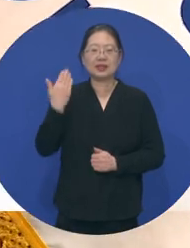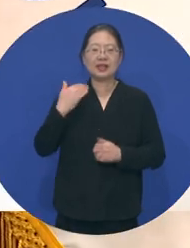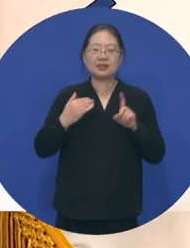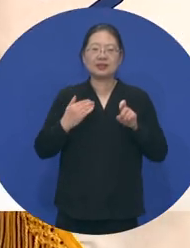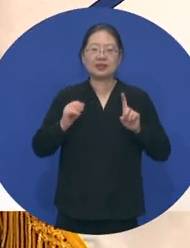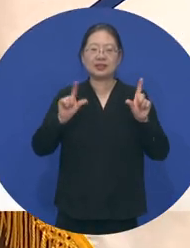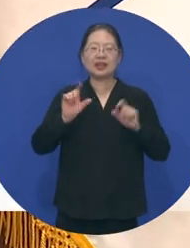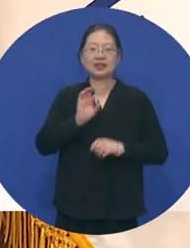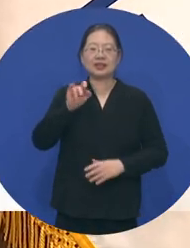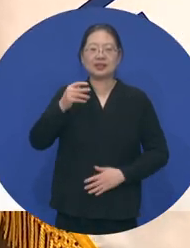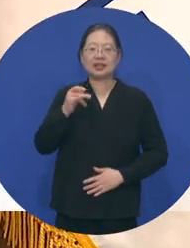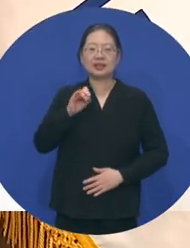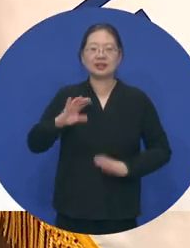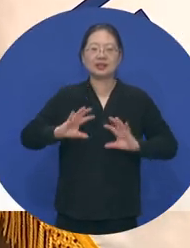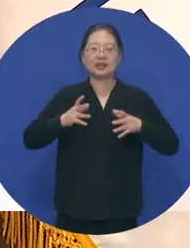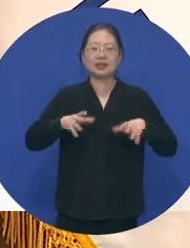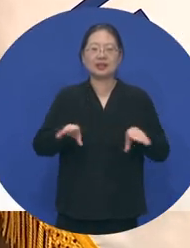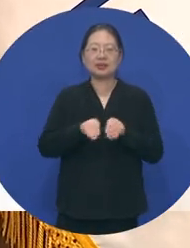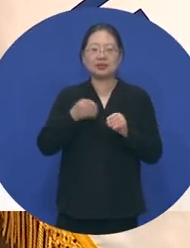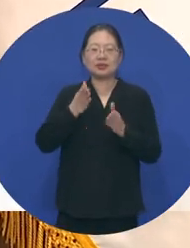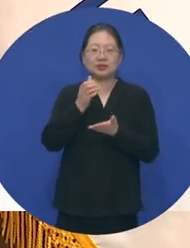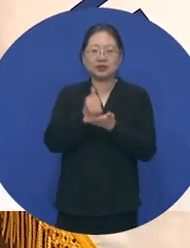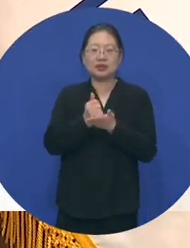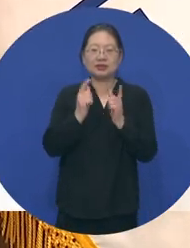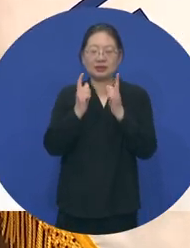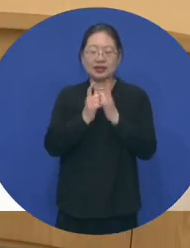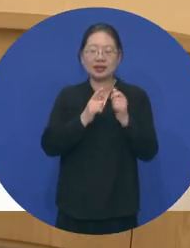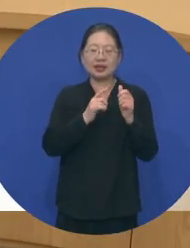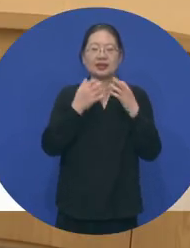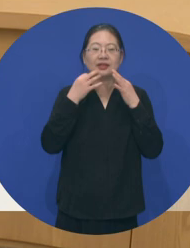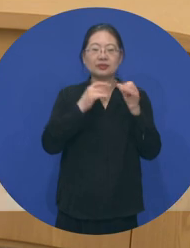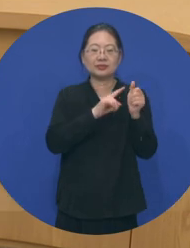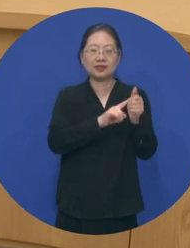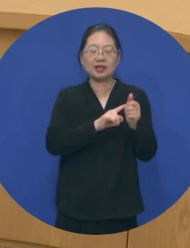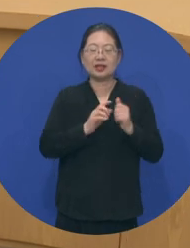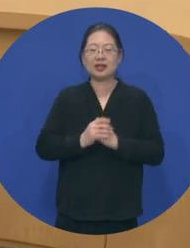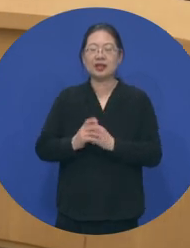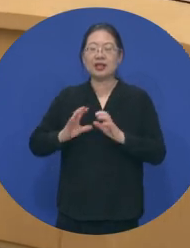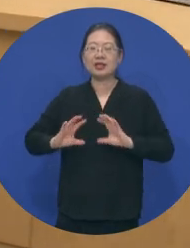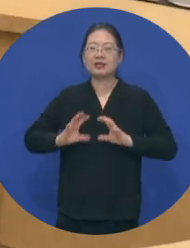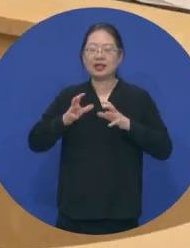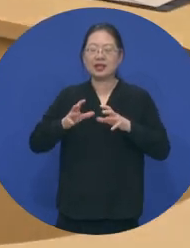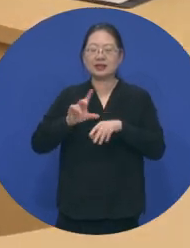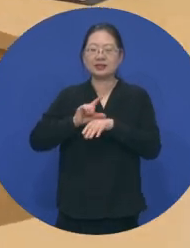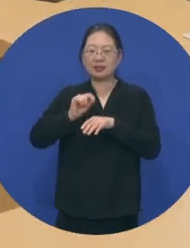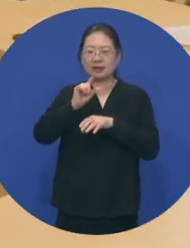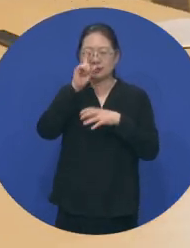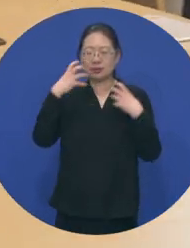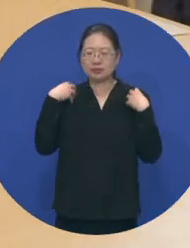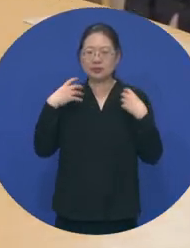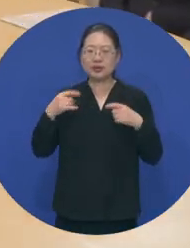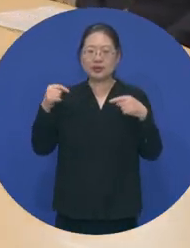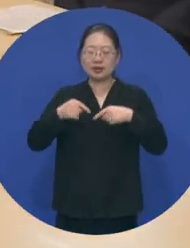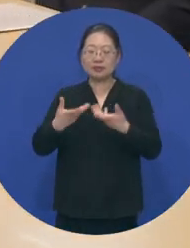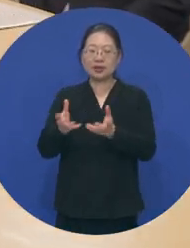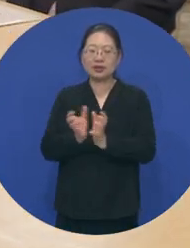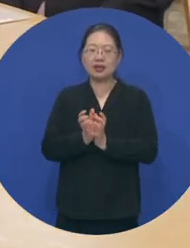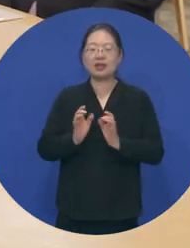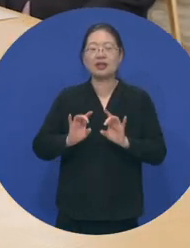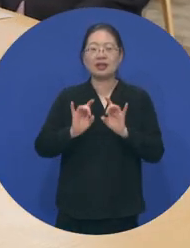지난 11일 이클레이 세계 사무총장과 만난 김동연 지사. 이클레이는 세계 지방정부협의회로 가입한 전